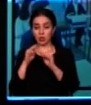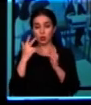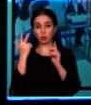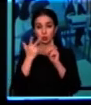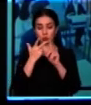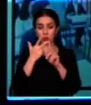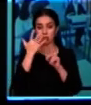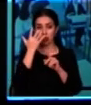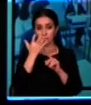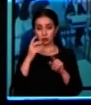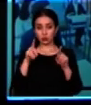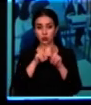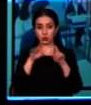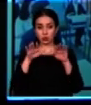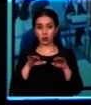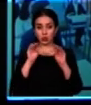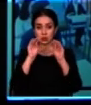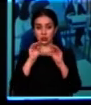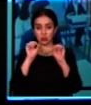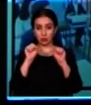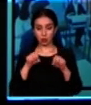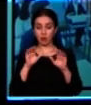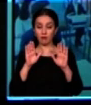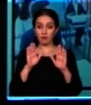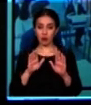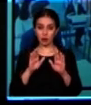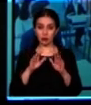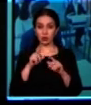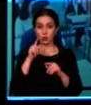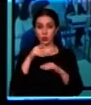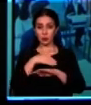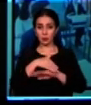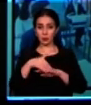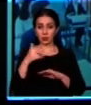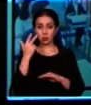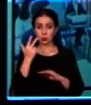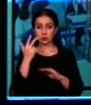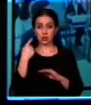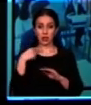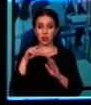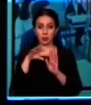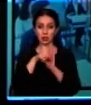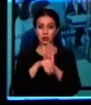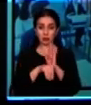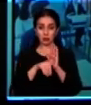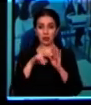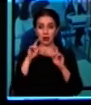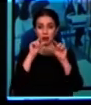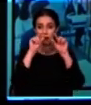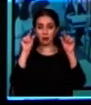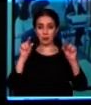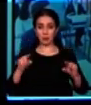Үшінші расымны қам жойлаштырсе болады. Фақат, манзылыге үш рақамыны кіртамыз,